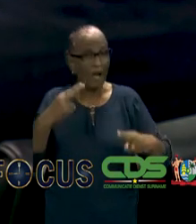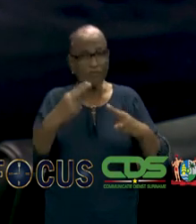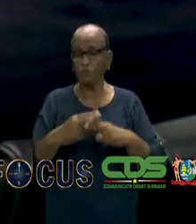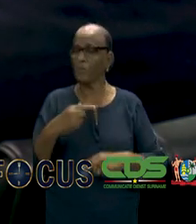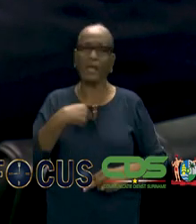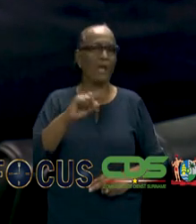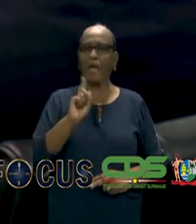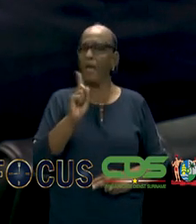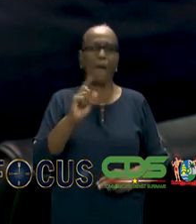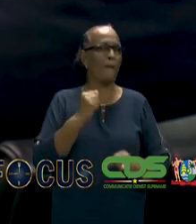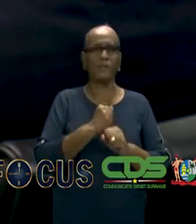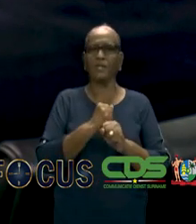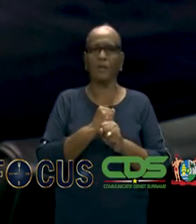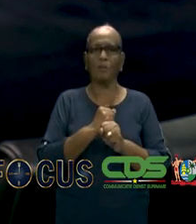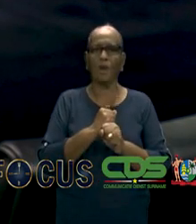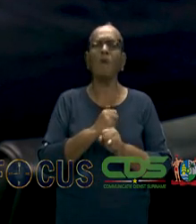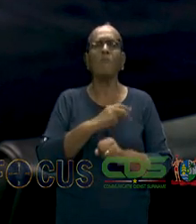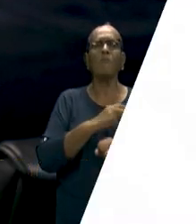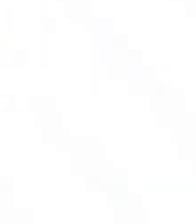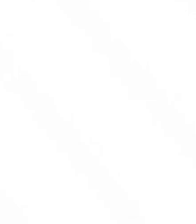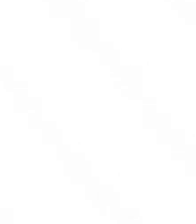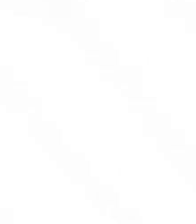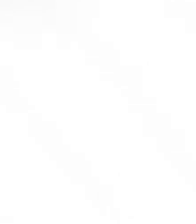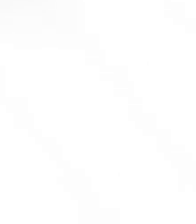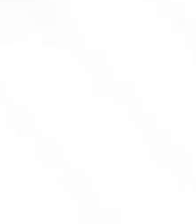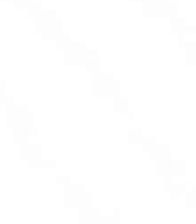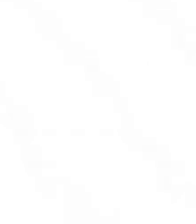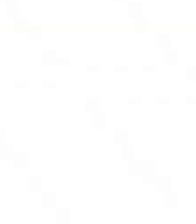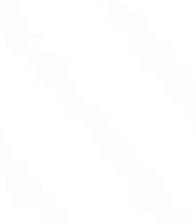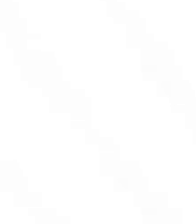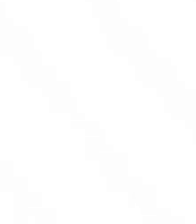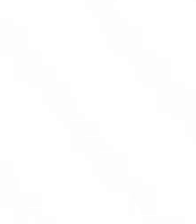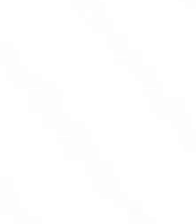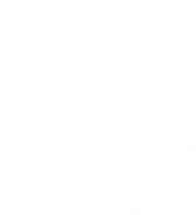En we gaan kijken hoe we dit verder kunnen uitbouwen.